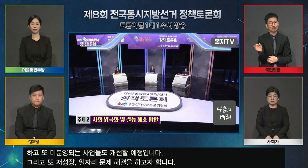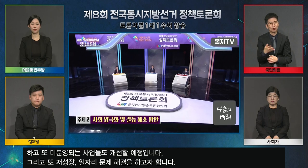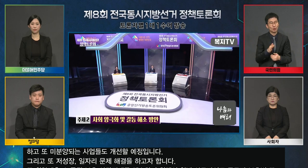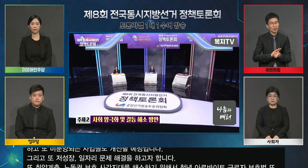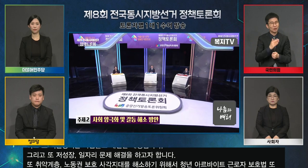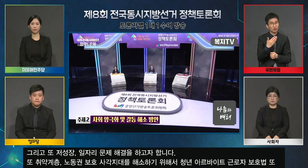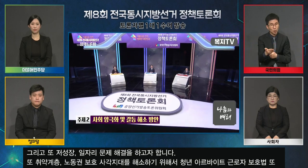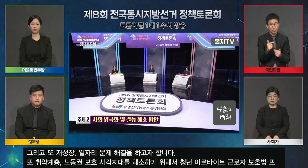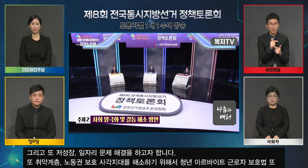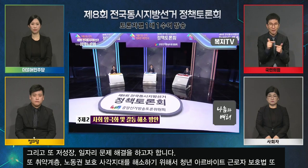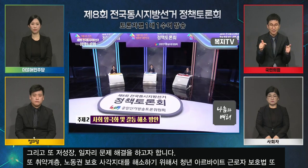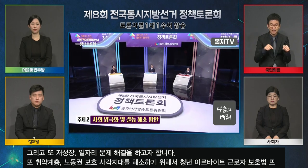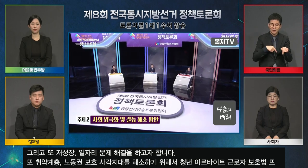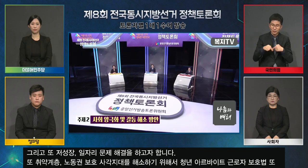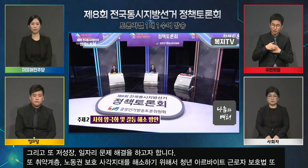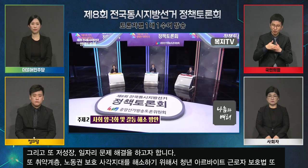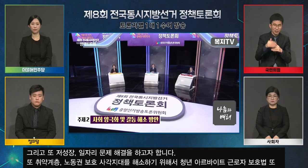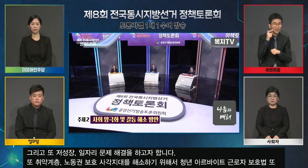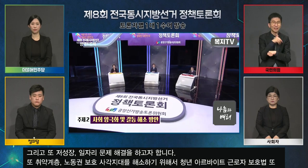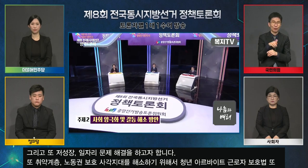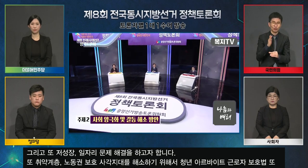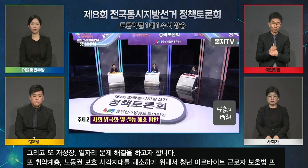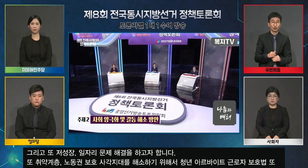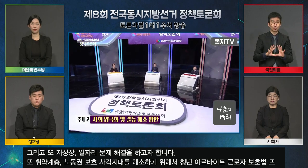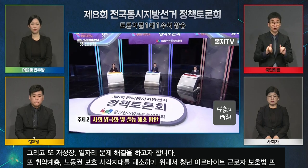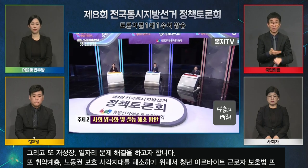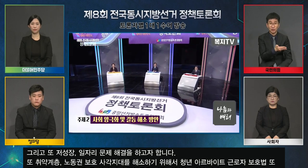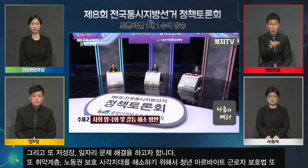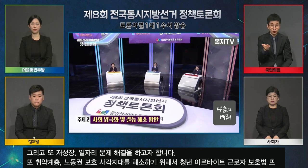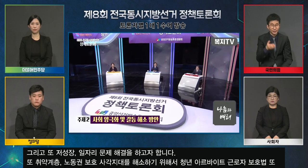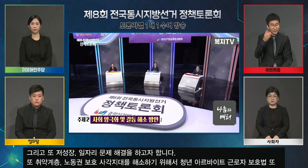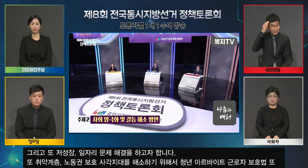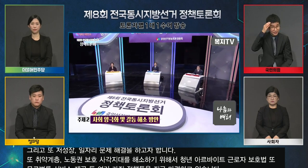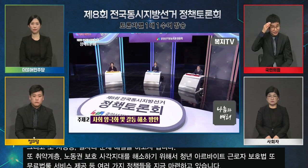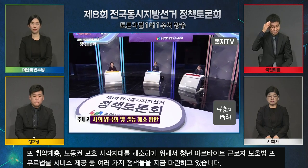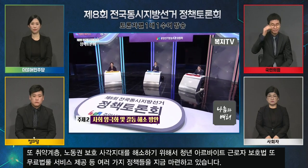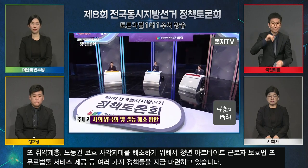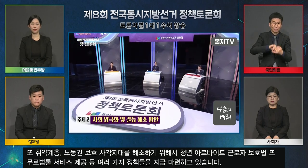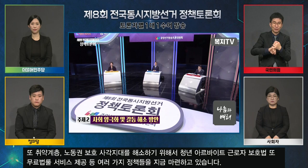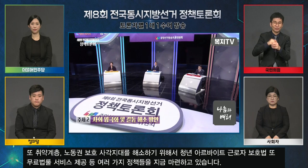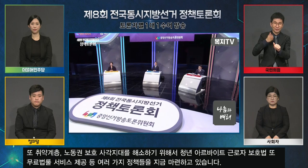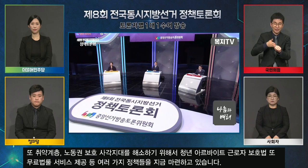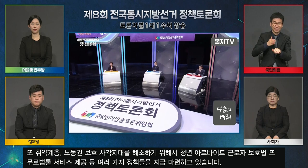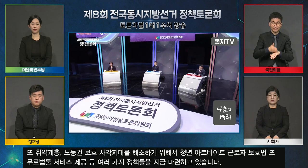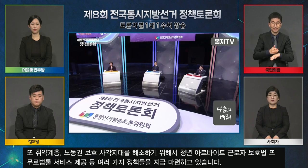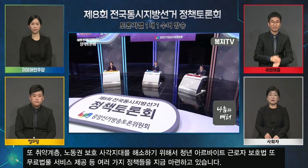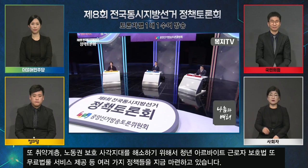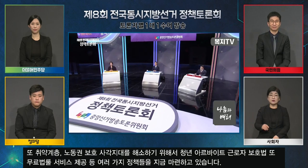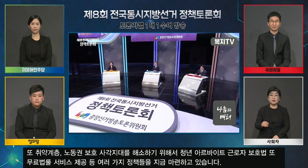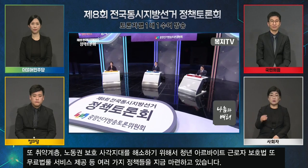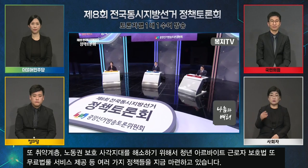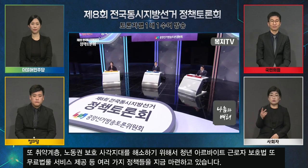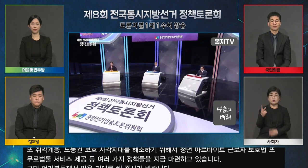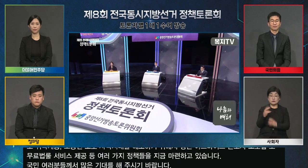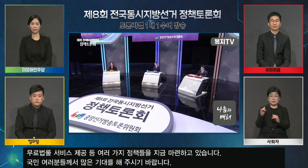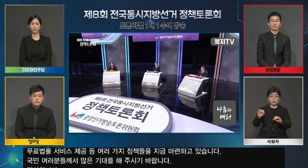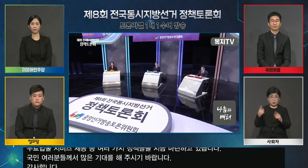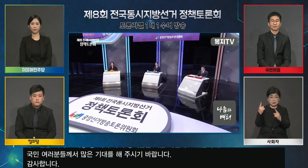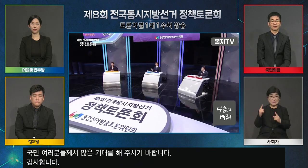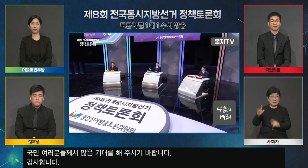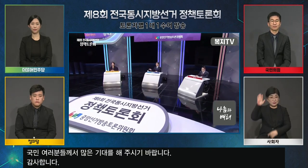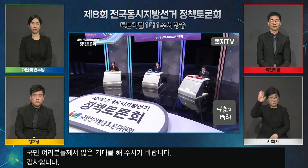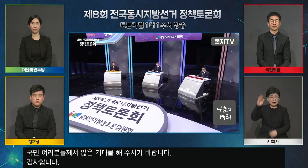마련하고 있습니다. 국민 여러분께서 많은 기대해 주시기 바랍니다. 감사합니다. 두 분께서 거의 동시에 손을